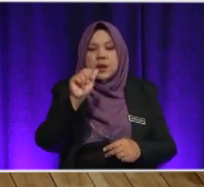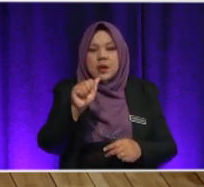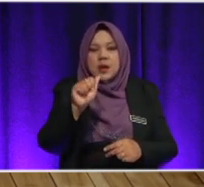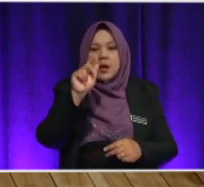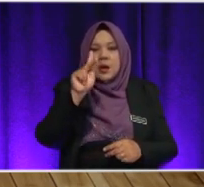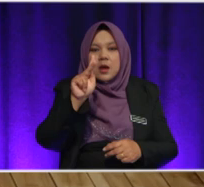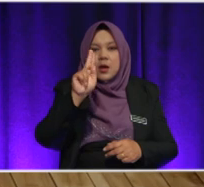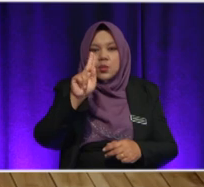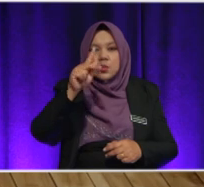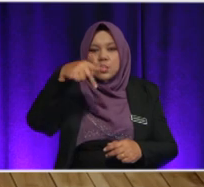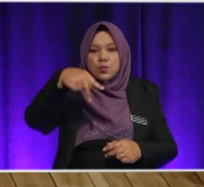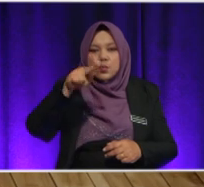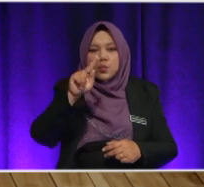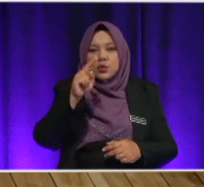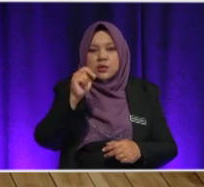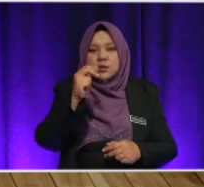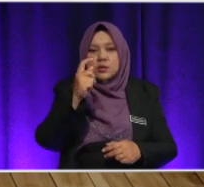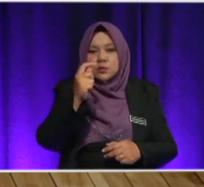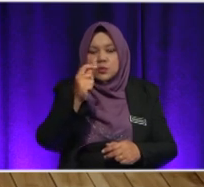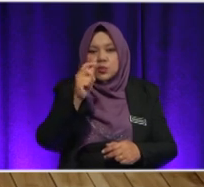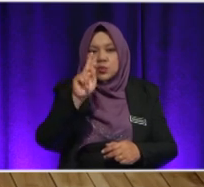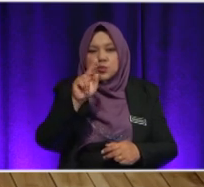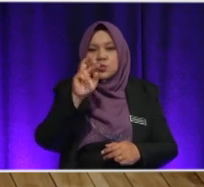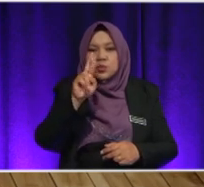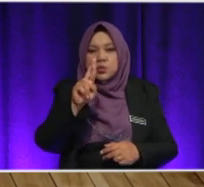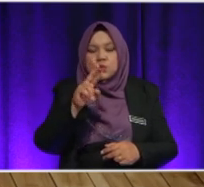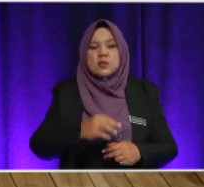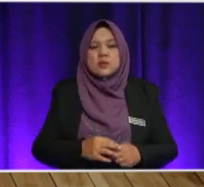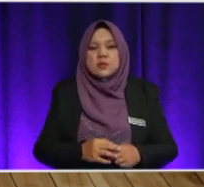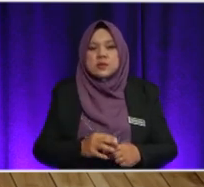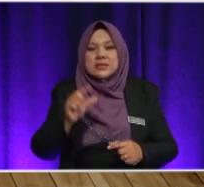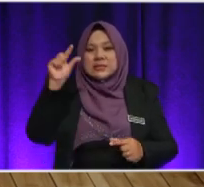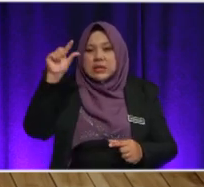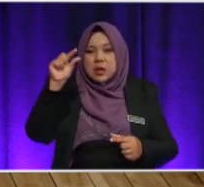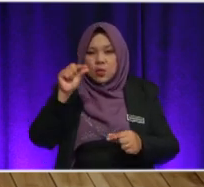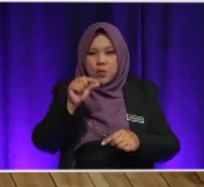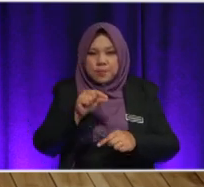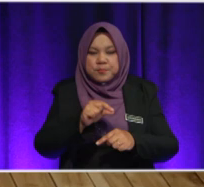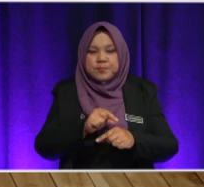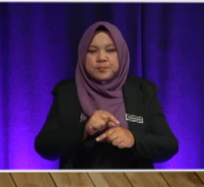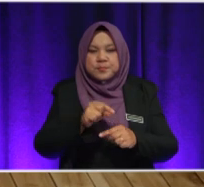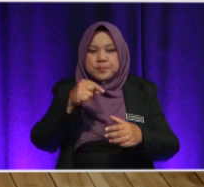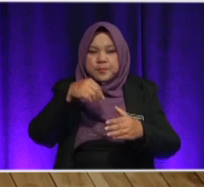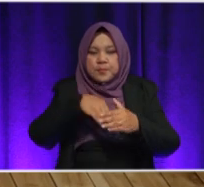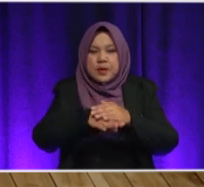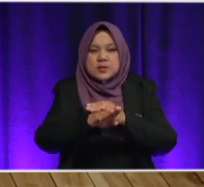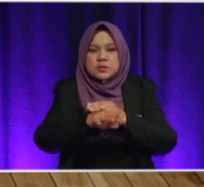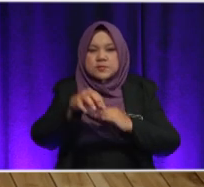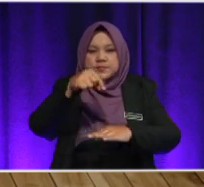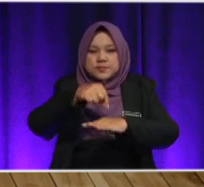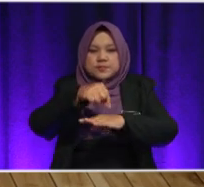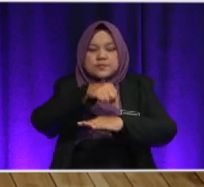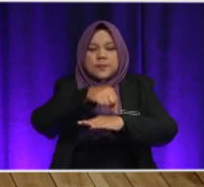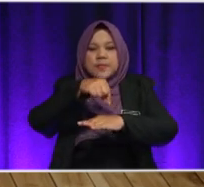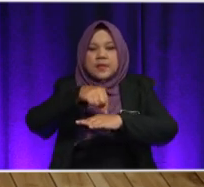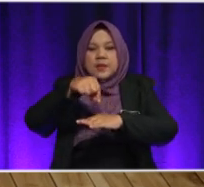jarum steril ini maksudnya tiada Bakti dimasukkan ke dalam titik-titik tertentu